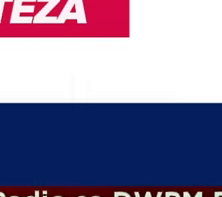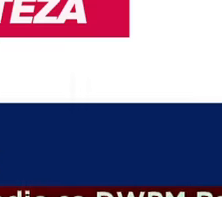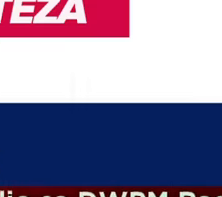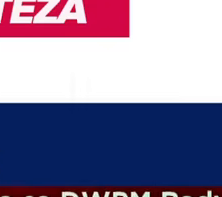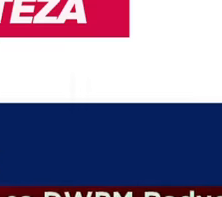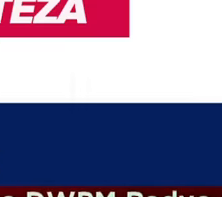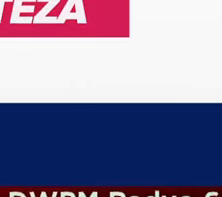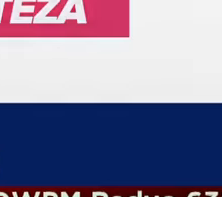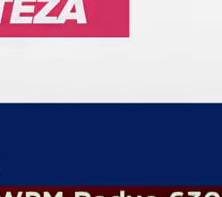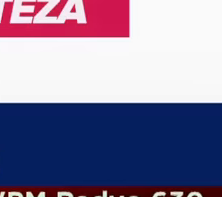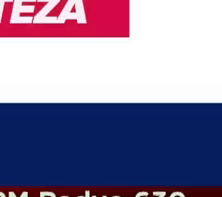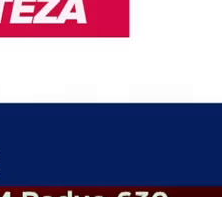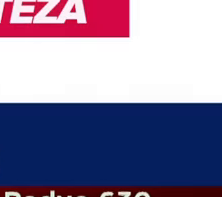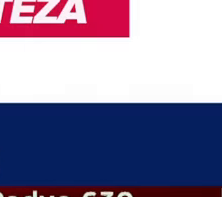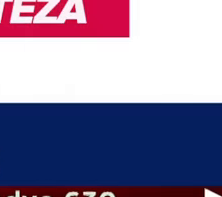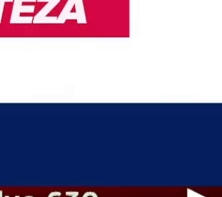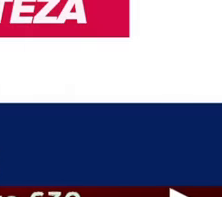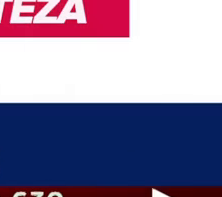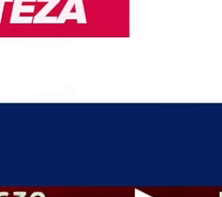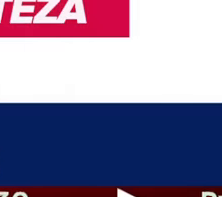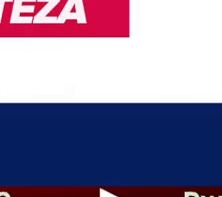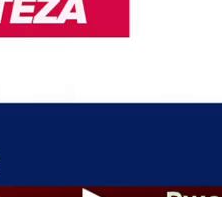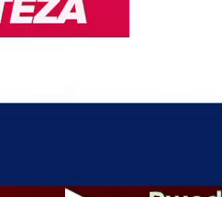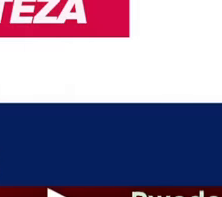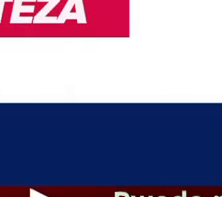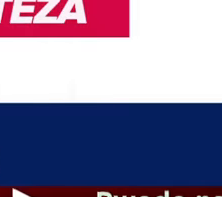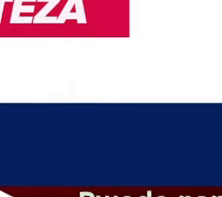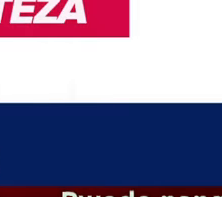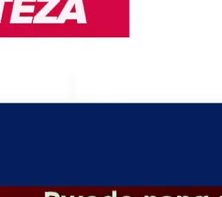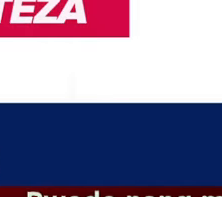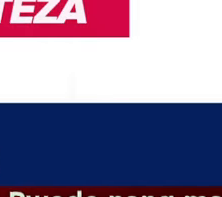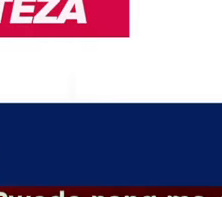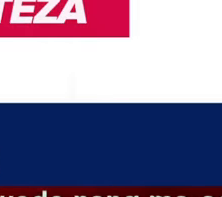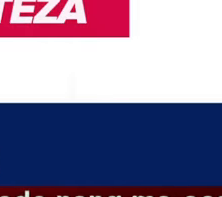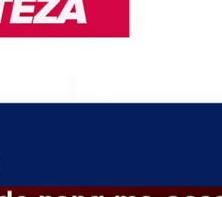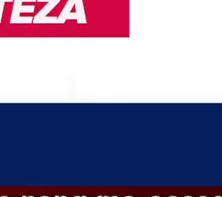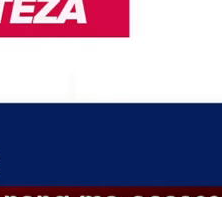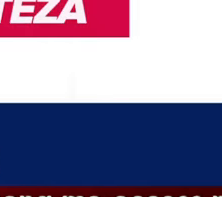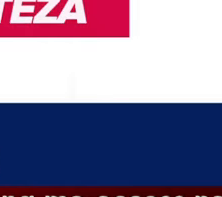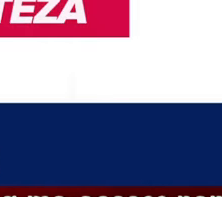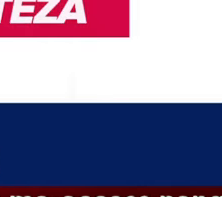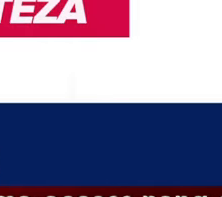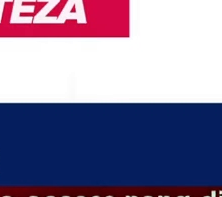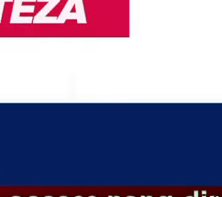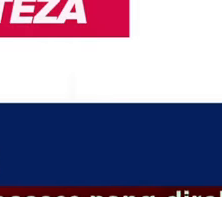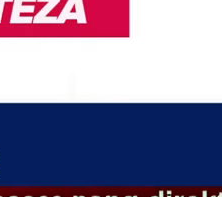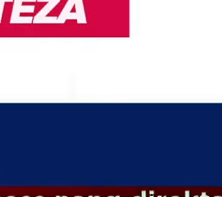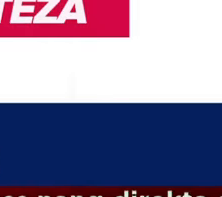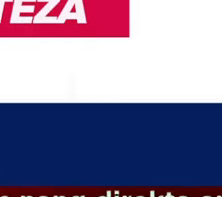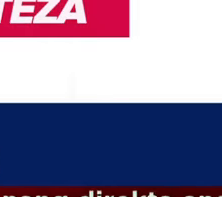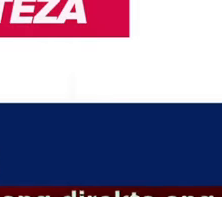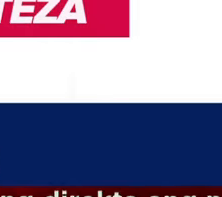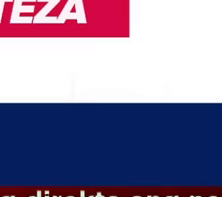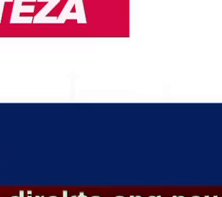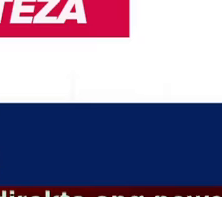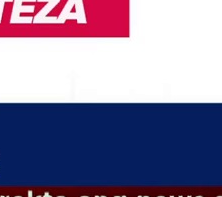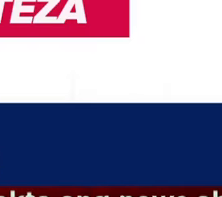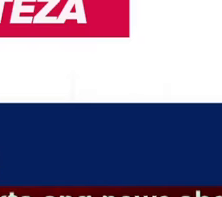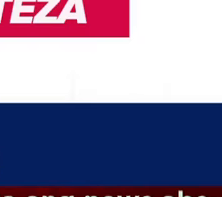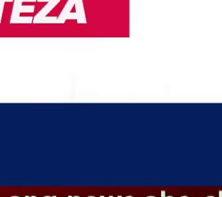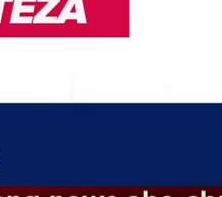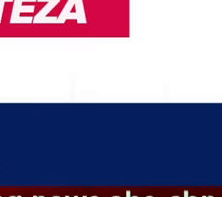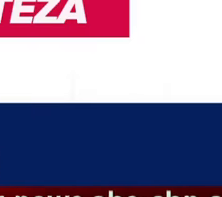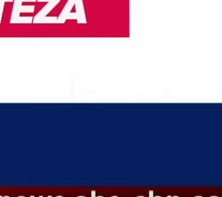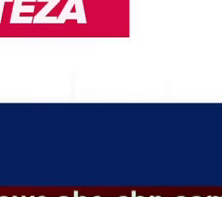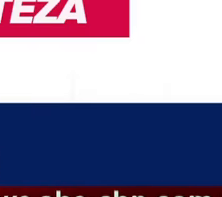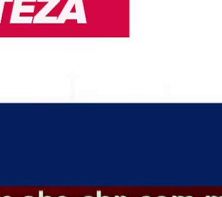huli. Muli niyang idiniin na ang desisyon ng Korte Suprema ay tungkol sa political jurisdiction o territory at hindi